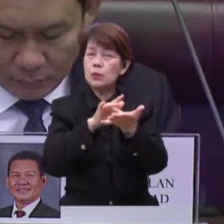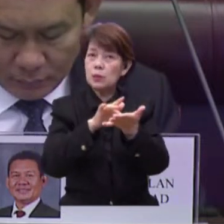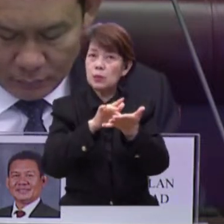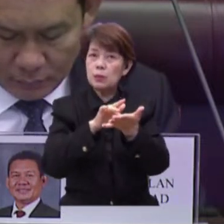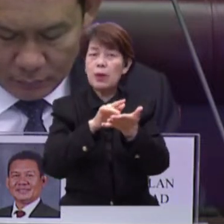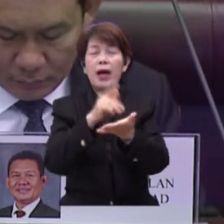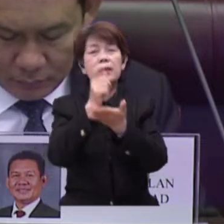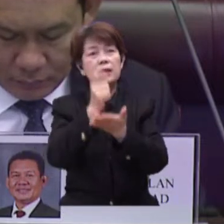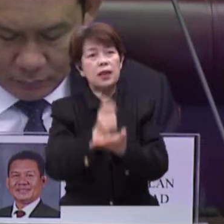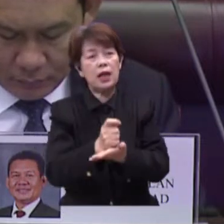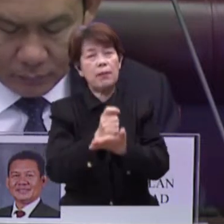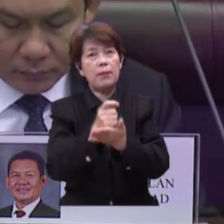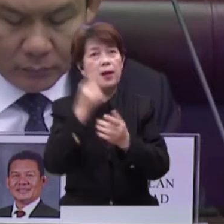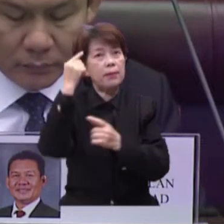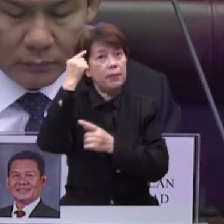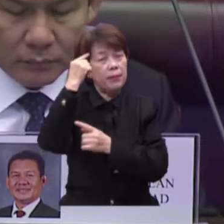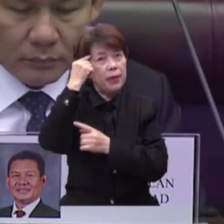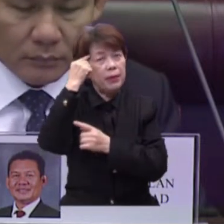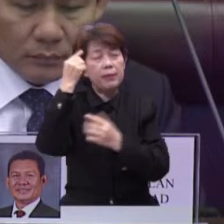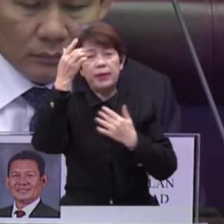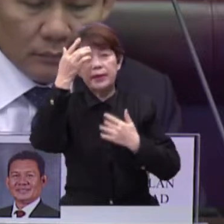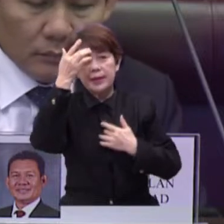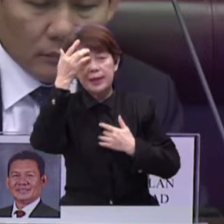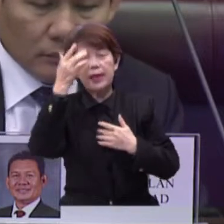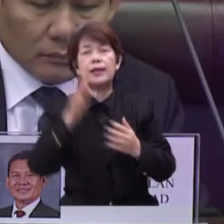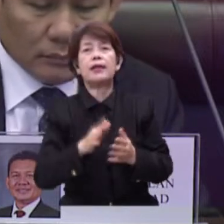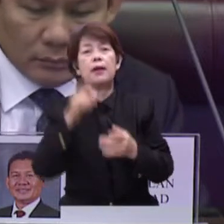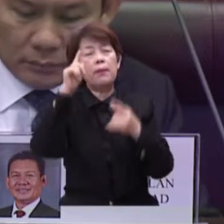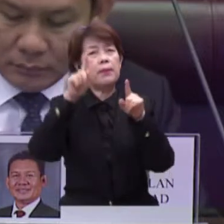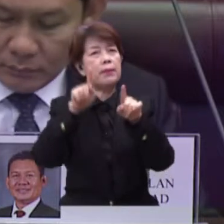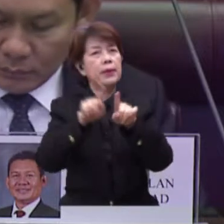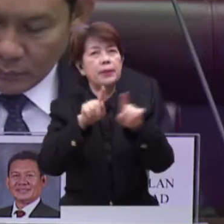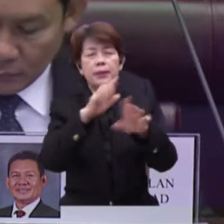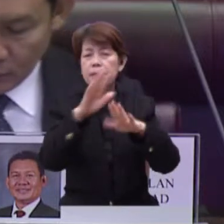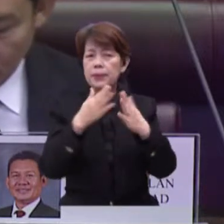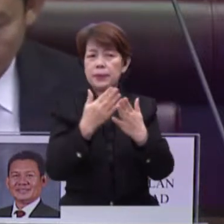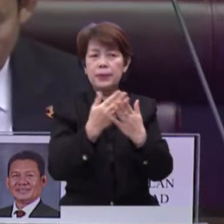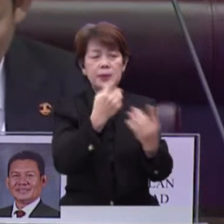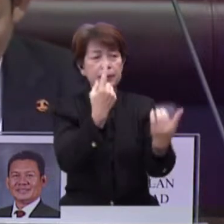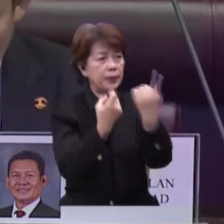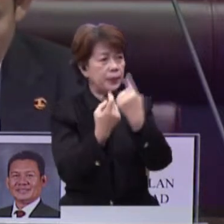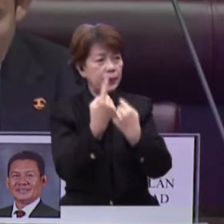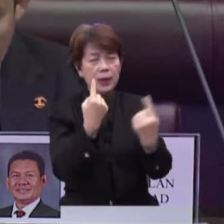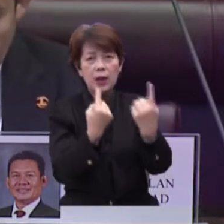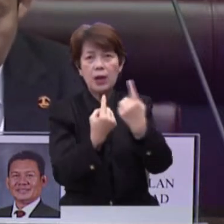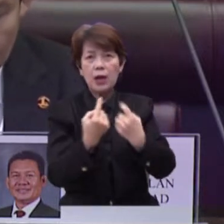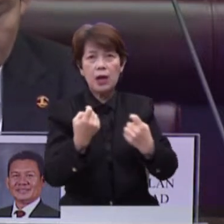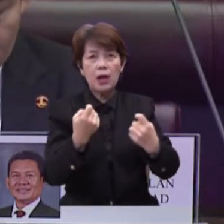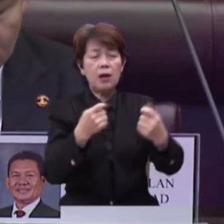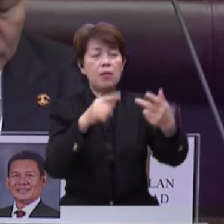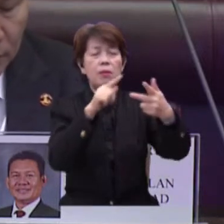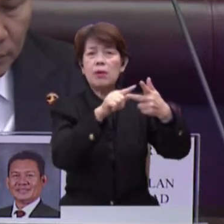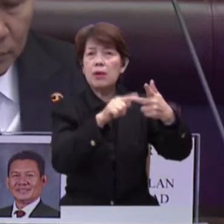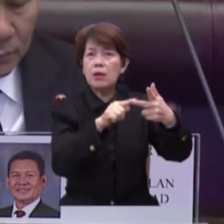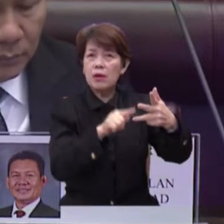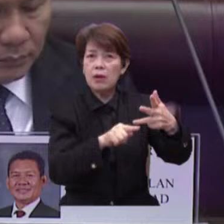kesehatan mental saya bersetuju dengan seolah-soalan dan karep karo yang dikemukakan oleh yang berhuma tersebut